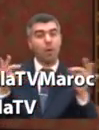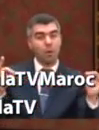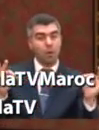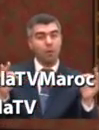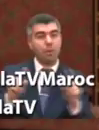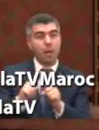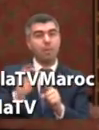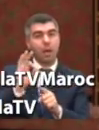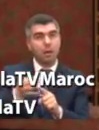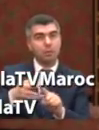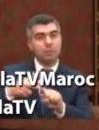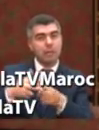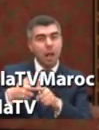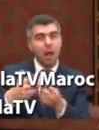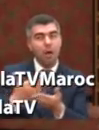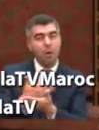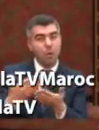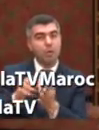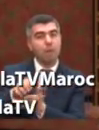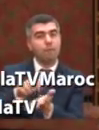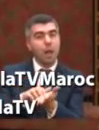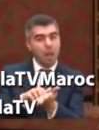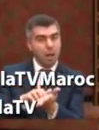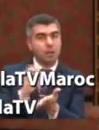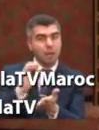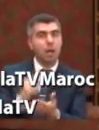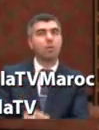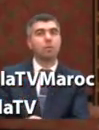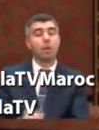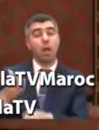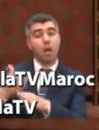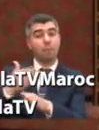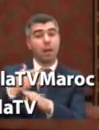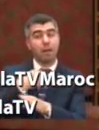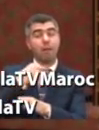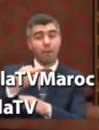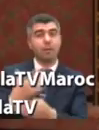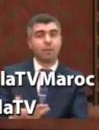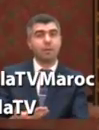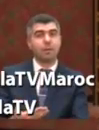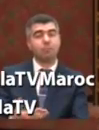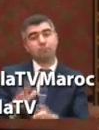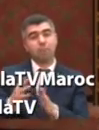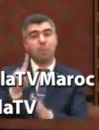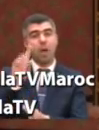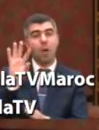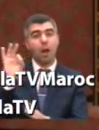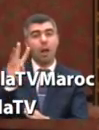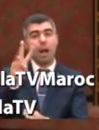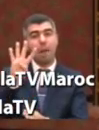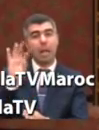التتمين والتحويل وقطاع ديال الصناعة الغذائية. وقبيلة تكلمت على يعني تقريبا 140 مصنع اللي